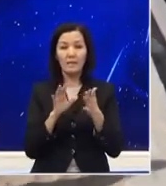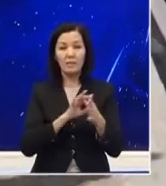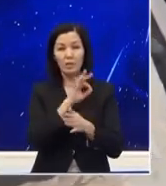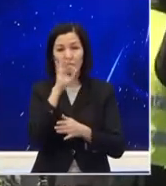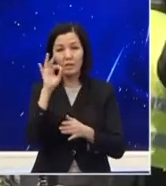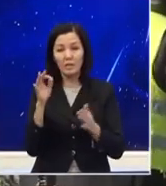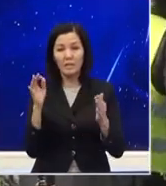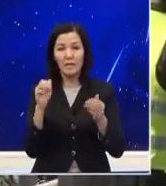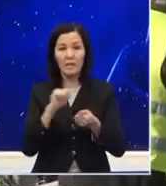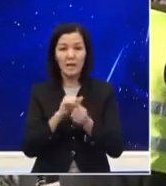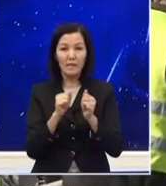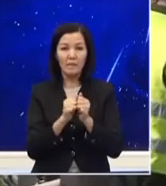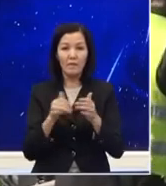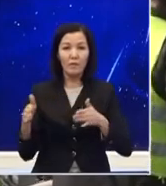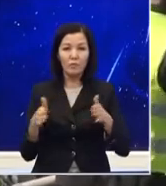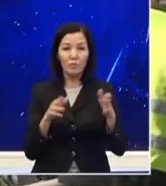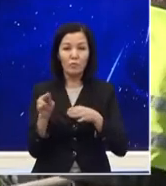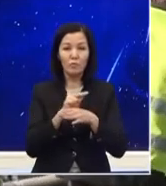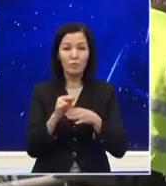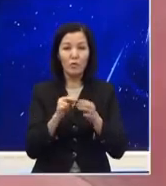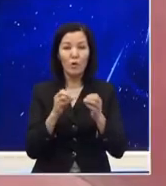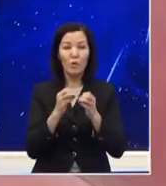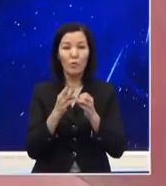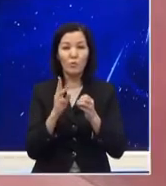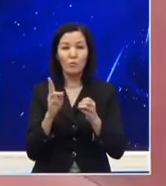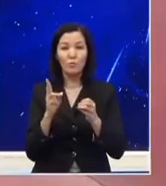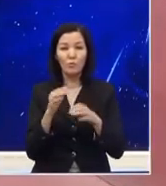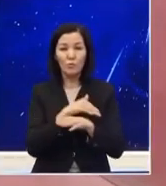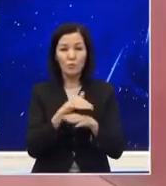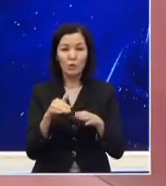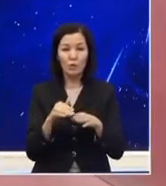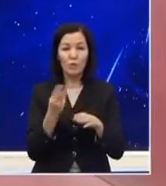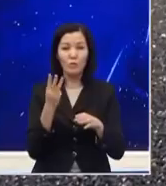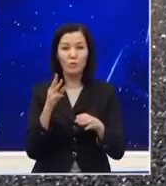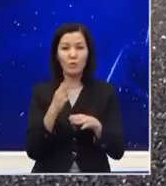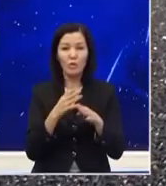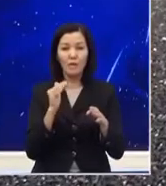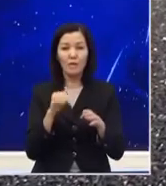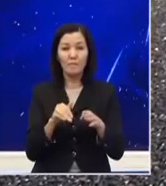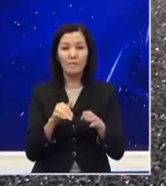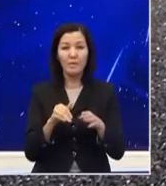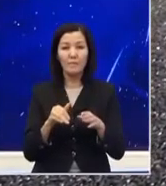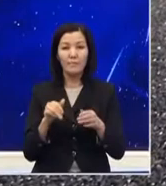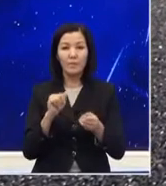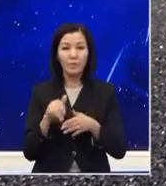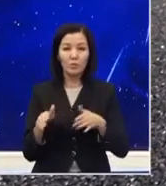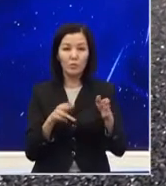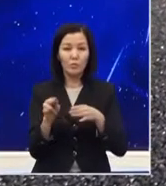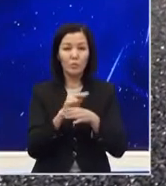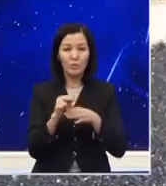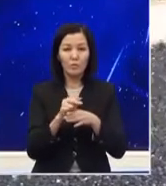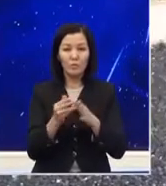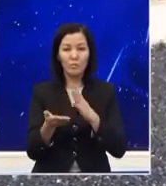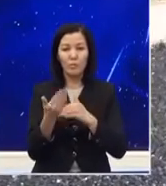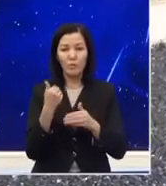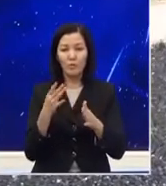төсеу жұмыстары қызу жүріп жатыр. Мұнда 13 көшеге ұзындығы 3,5 шақырым қара жол төселмек. Бұрын мүлде сапалы жол атымен